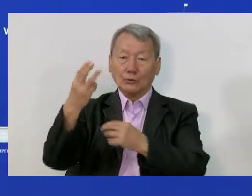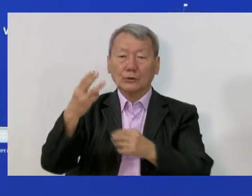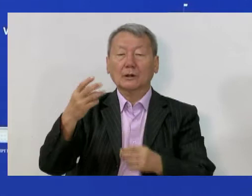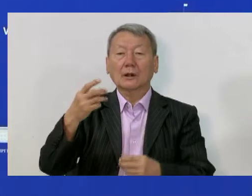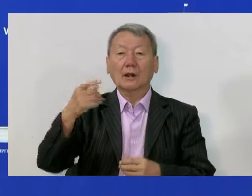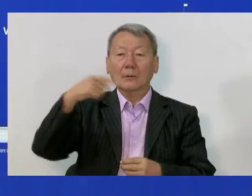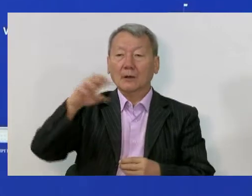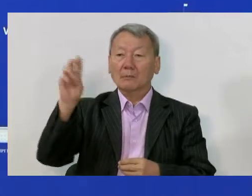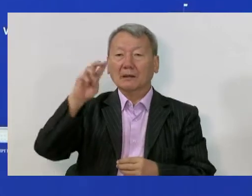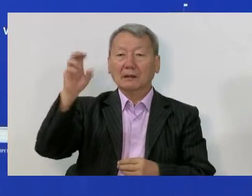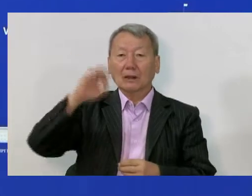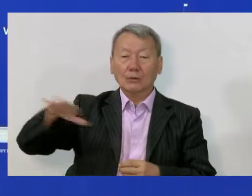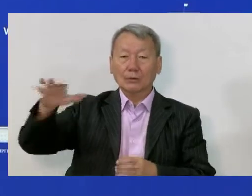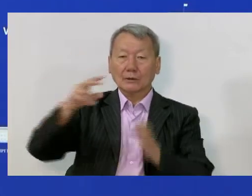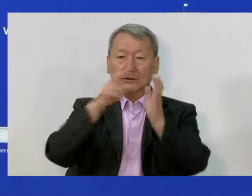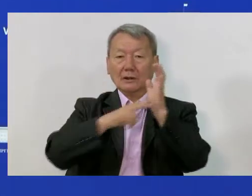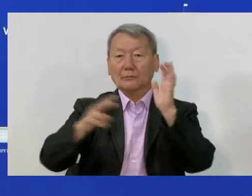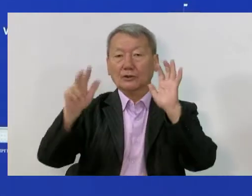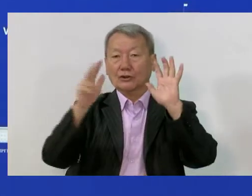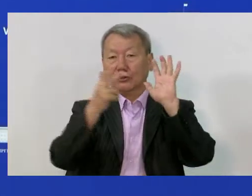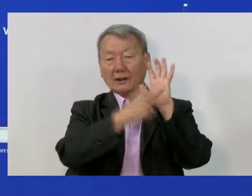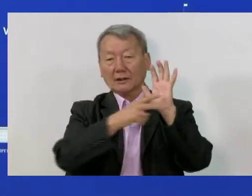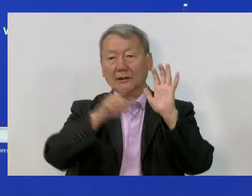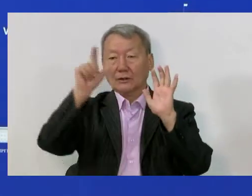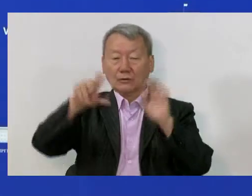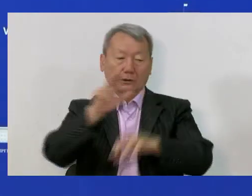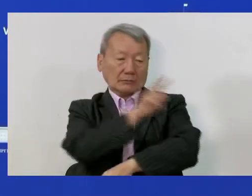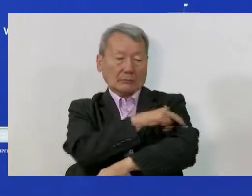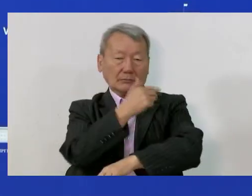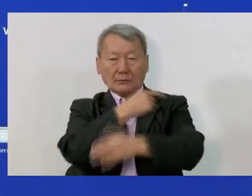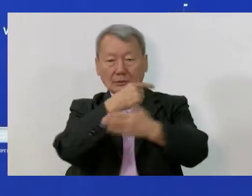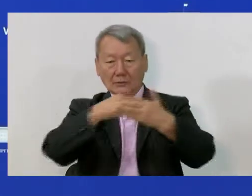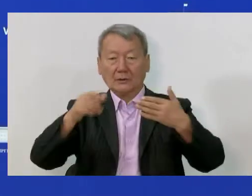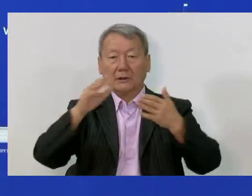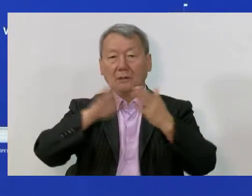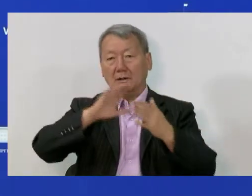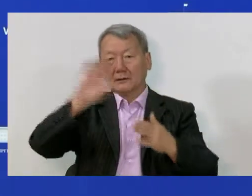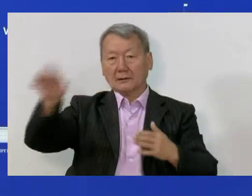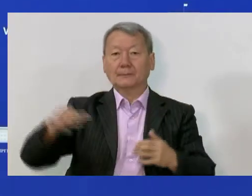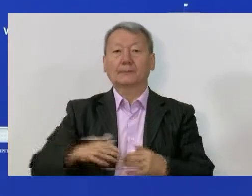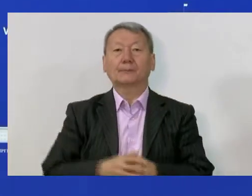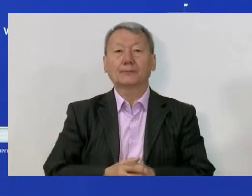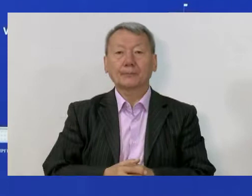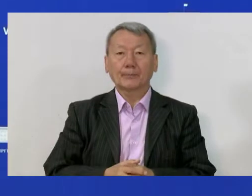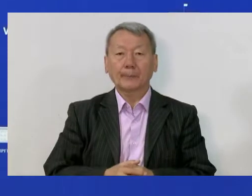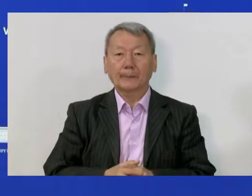Баткен облысында 78 бейтап орықыналардан айығып чығарылды.